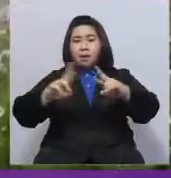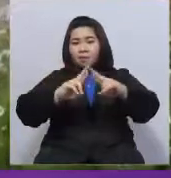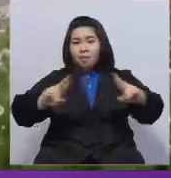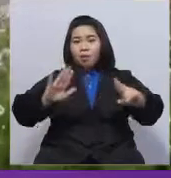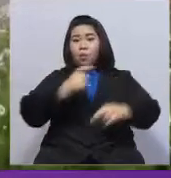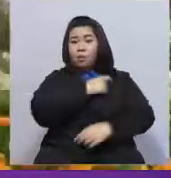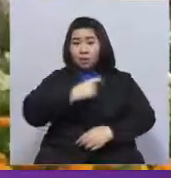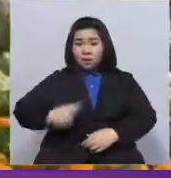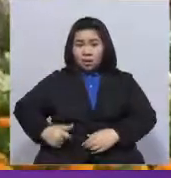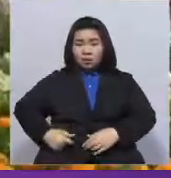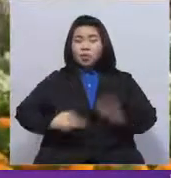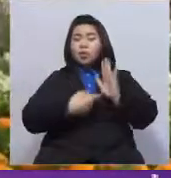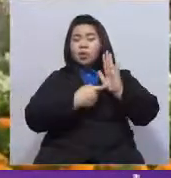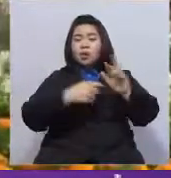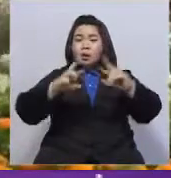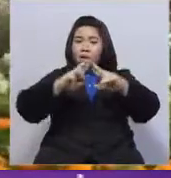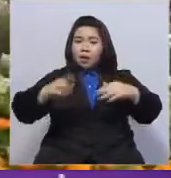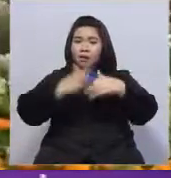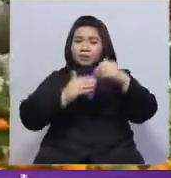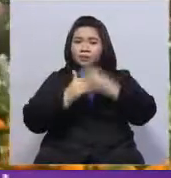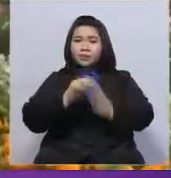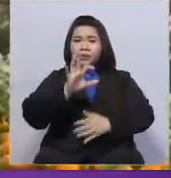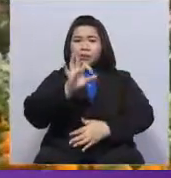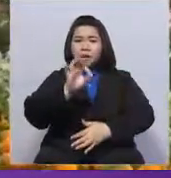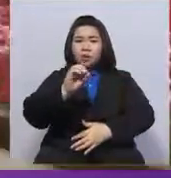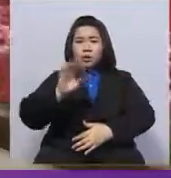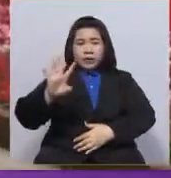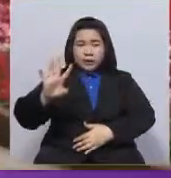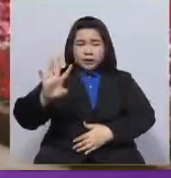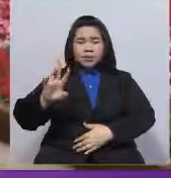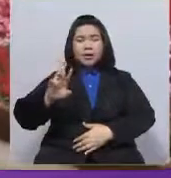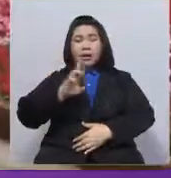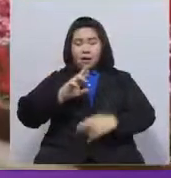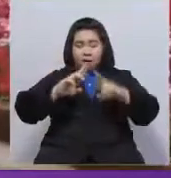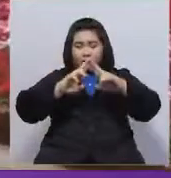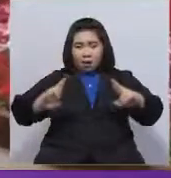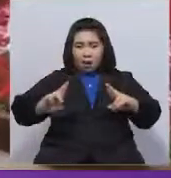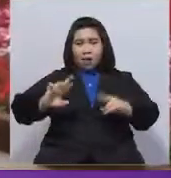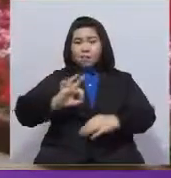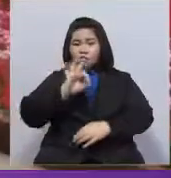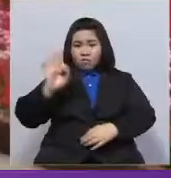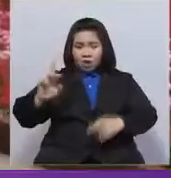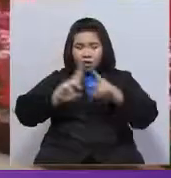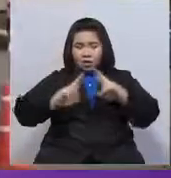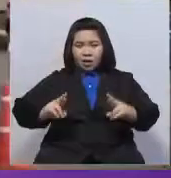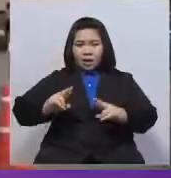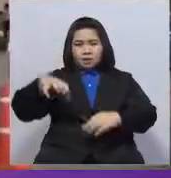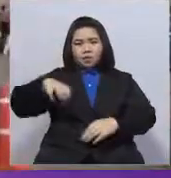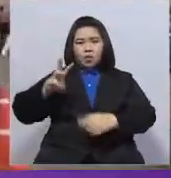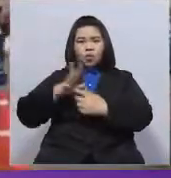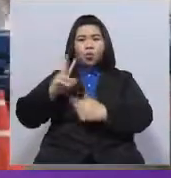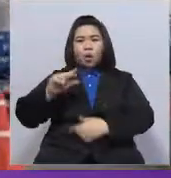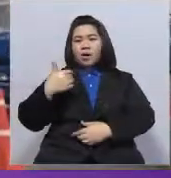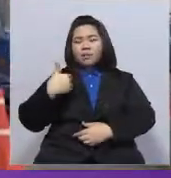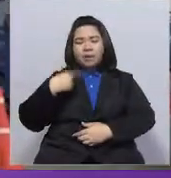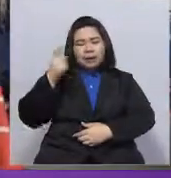ารับเชิญอย่างเช่นร้านศิลปาชีพ904ร้านภูฟ้าร้านจิตรดาโซนร้านอาหารและร้านค้า